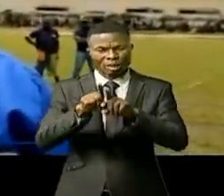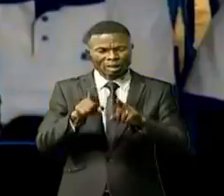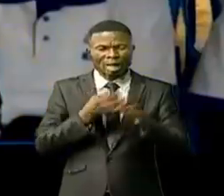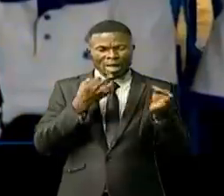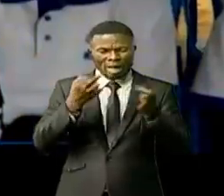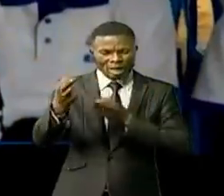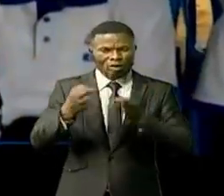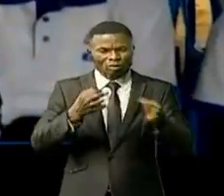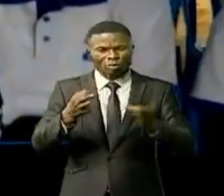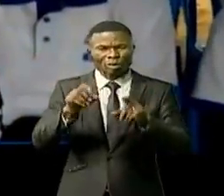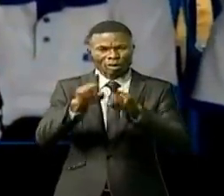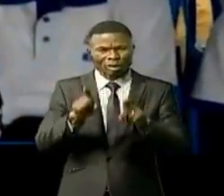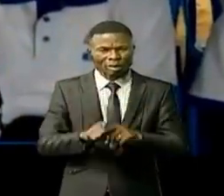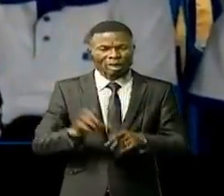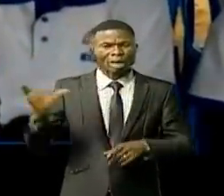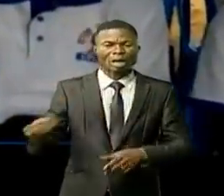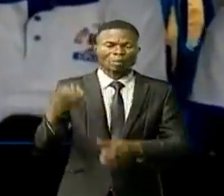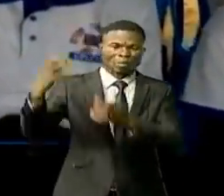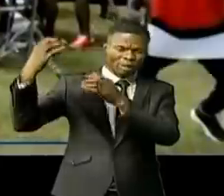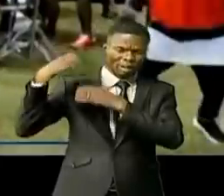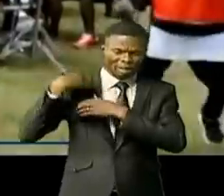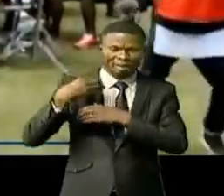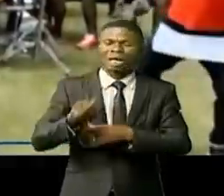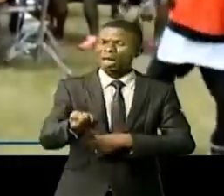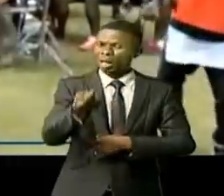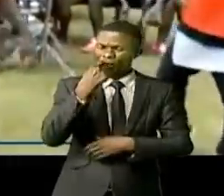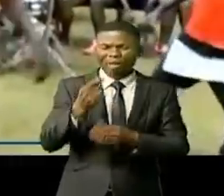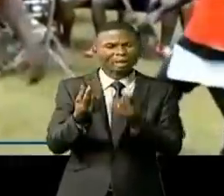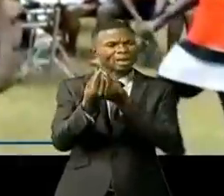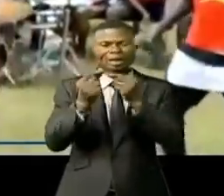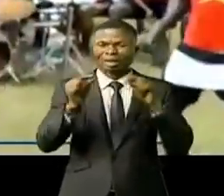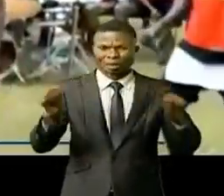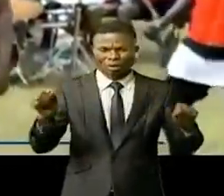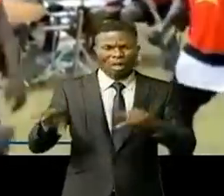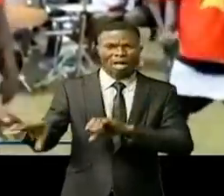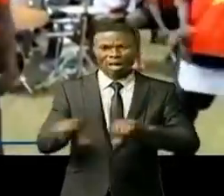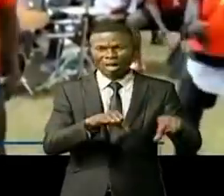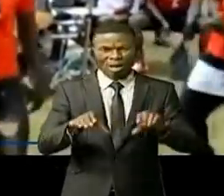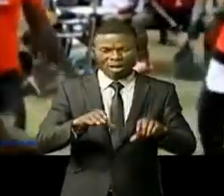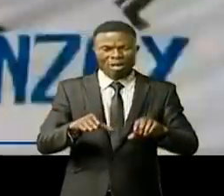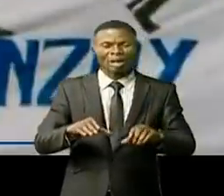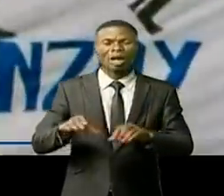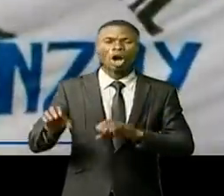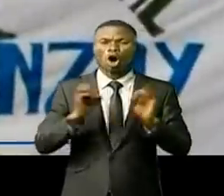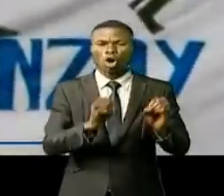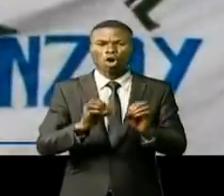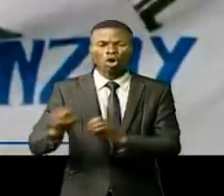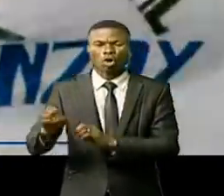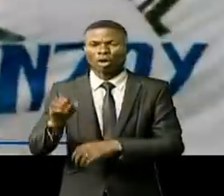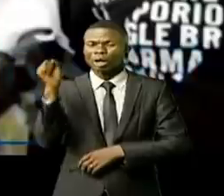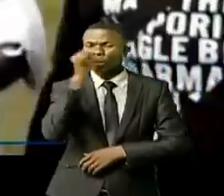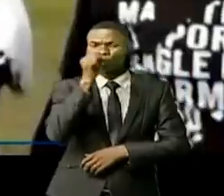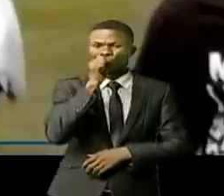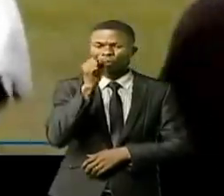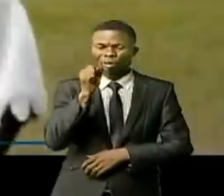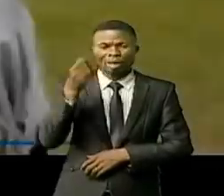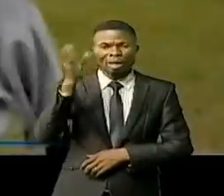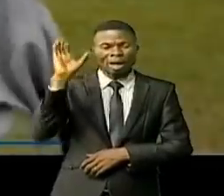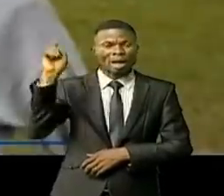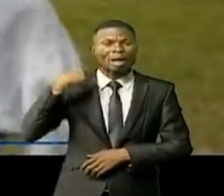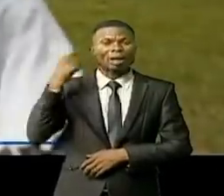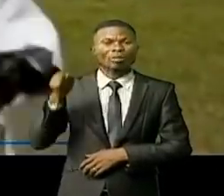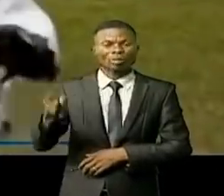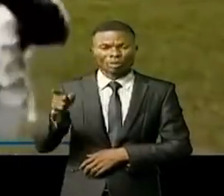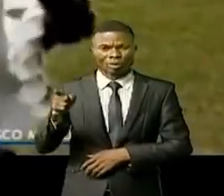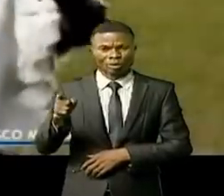que la prise en charge est gratuite. La cérémonie a été agrémentée par un orchestre de la dite prison et